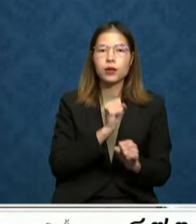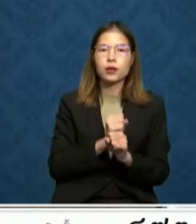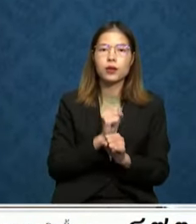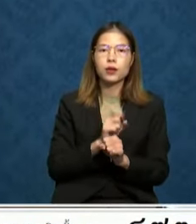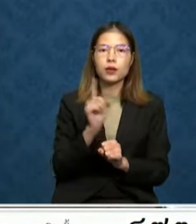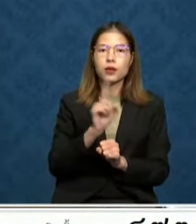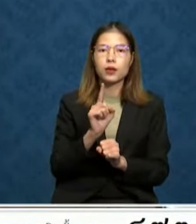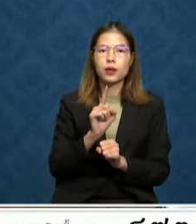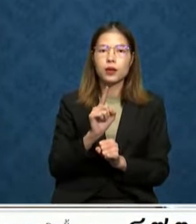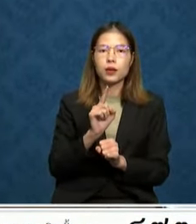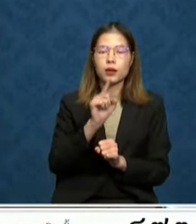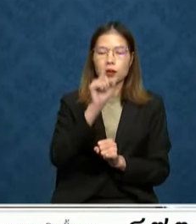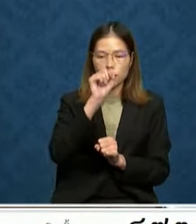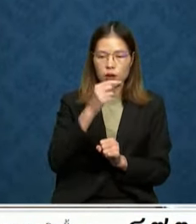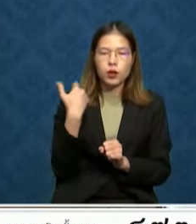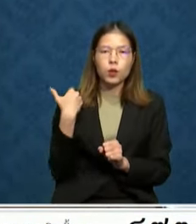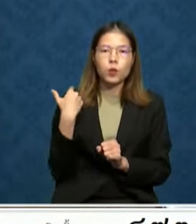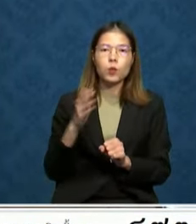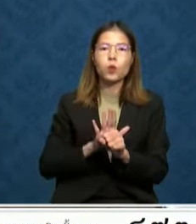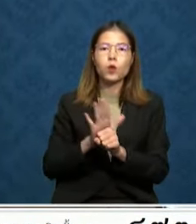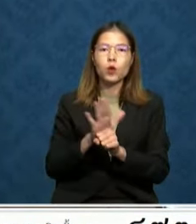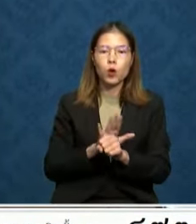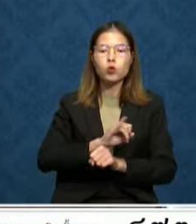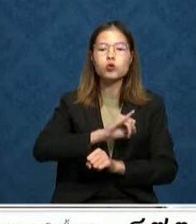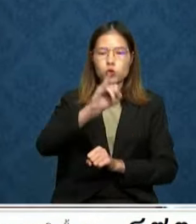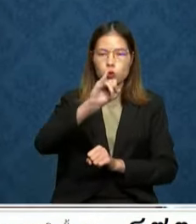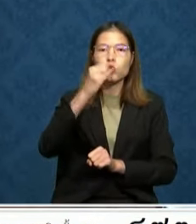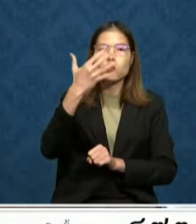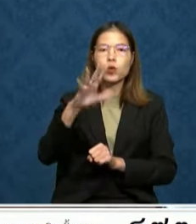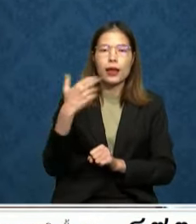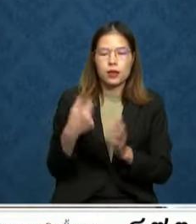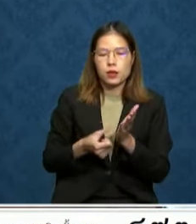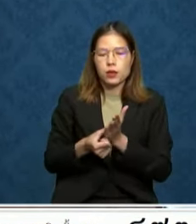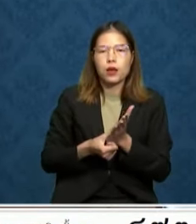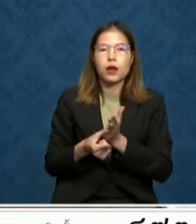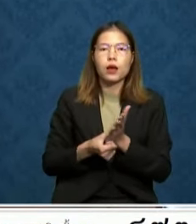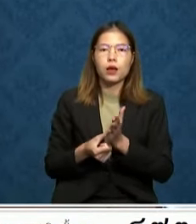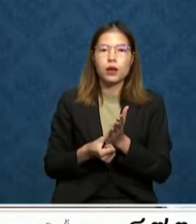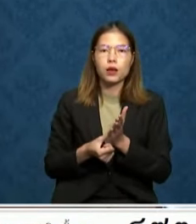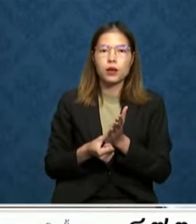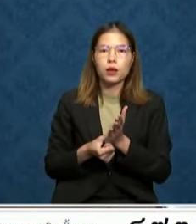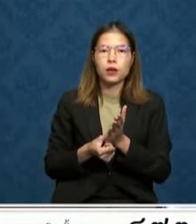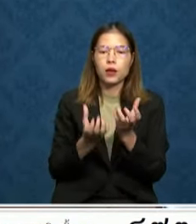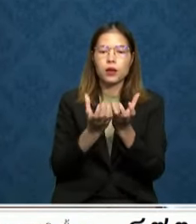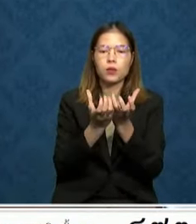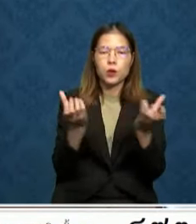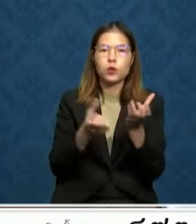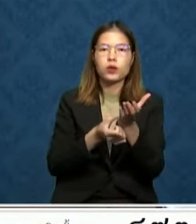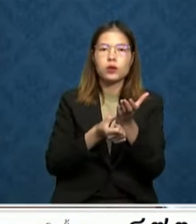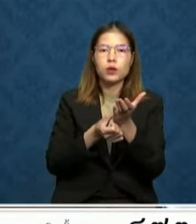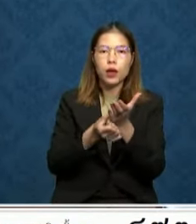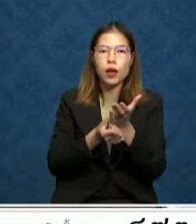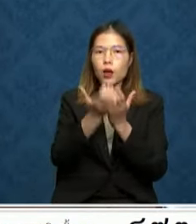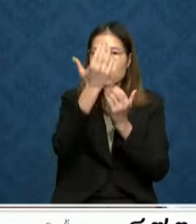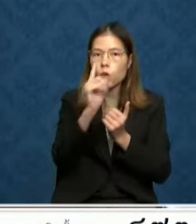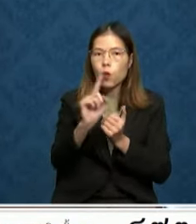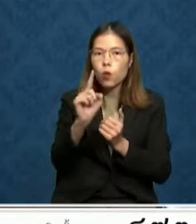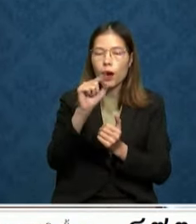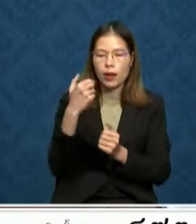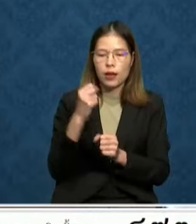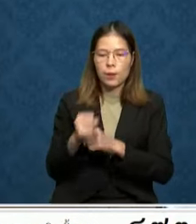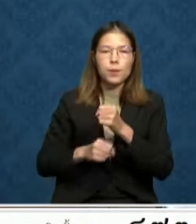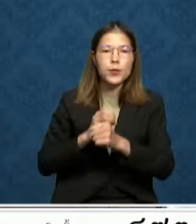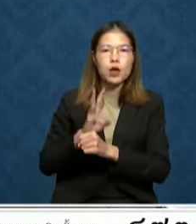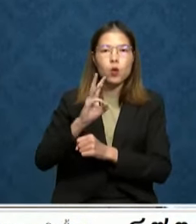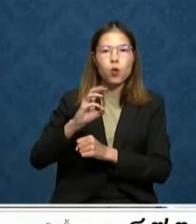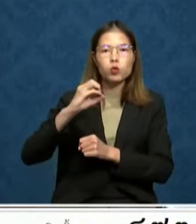เราเห็นควรแล้วเวลานี้ถูกต้องแล้วที่จะต้องแ้ประชามติ ที่จะต้องแ้ธรมนูลเพระอะไรครั เพรทธรนลปี 60